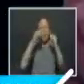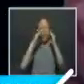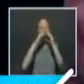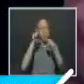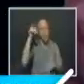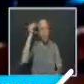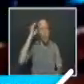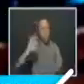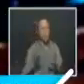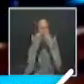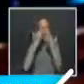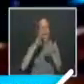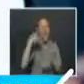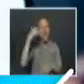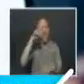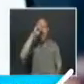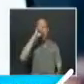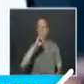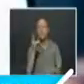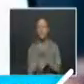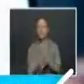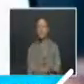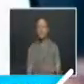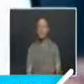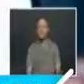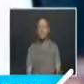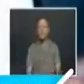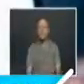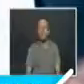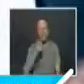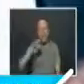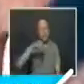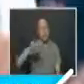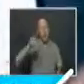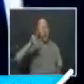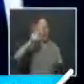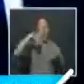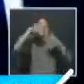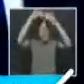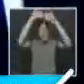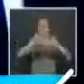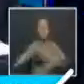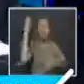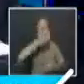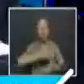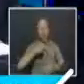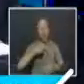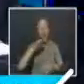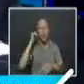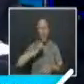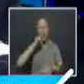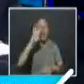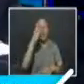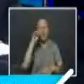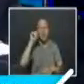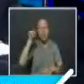מהר איך להיות נוכל. יש לו גם מסך שחור ליד הבית, אנחנו כל יום רביעי אצלו, יש מסך שחור,